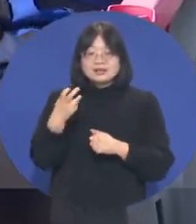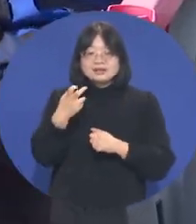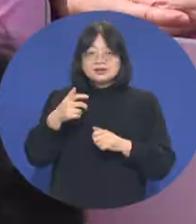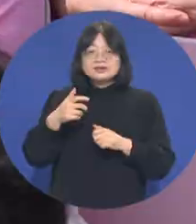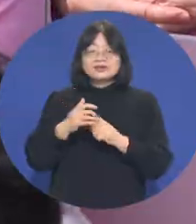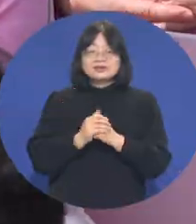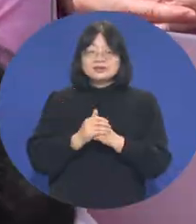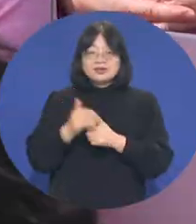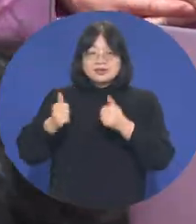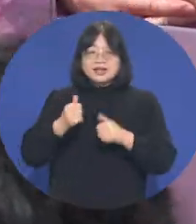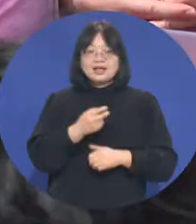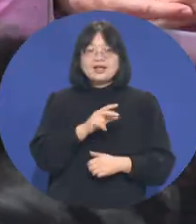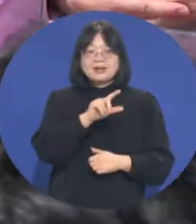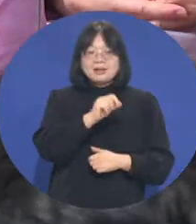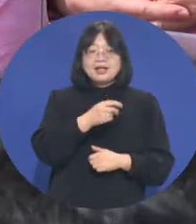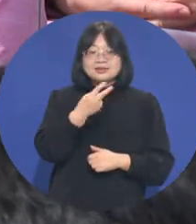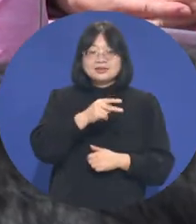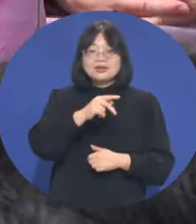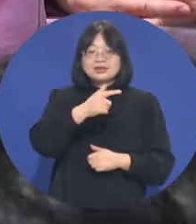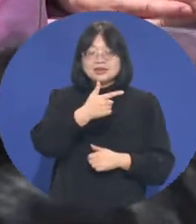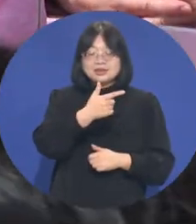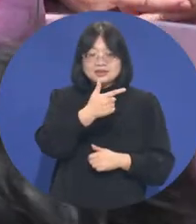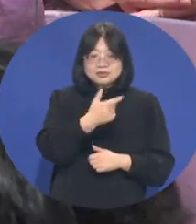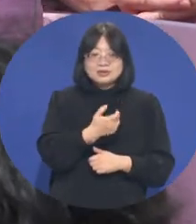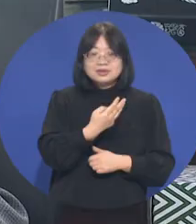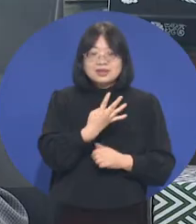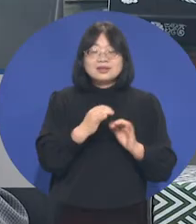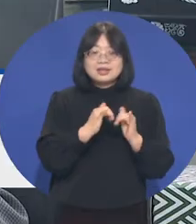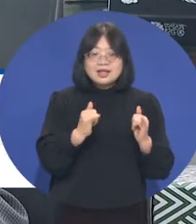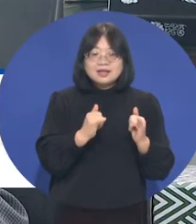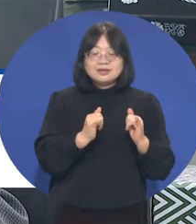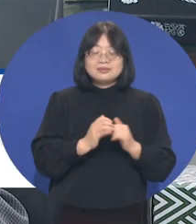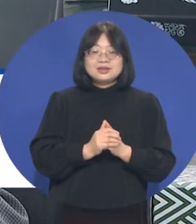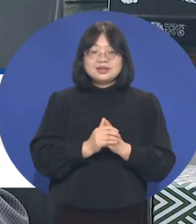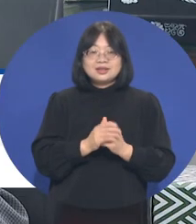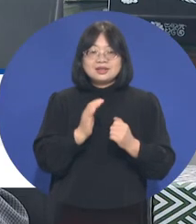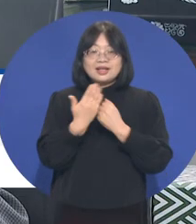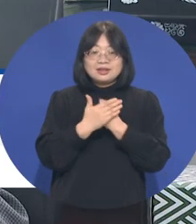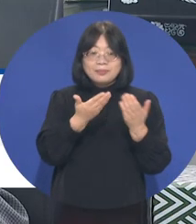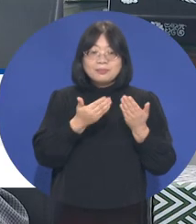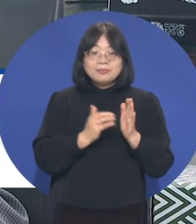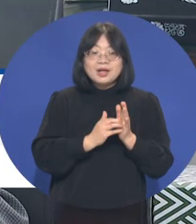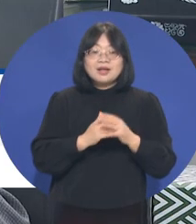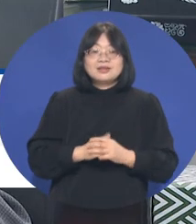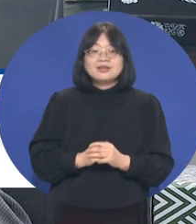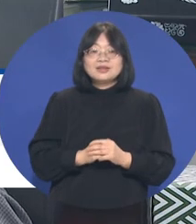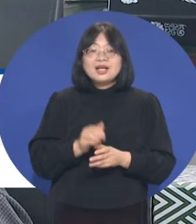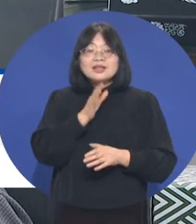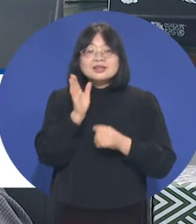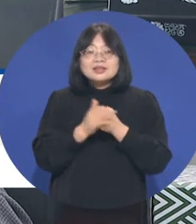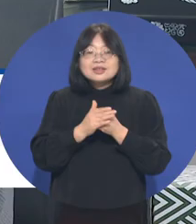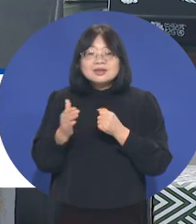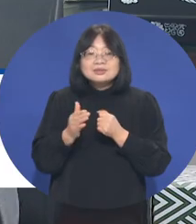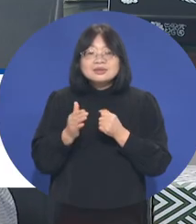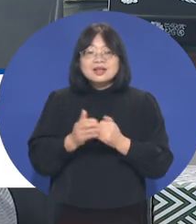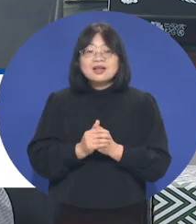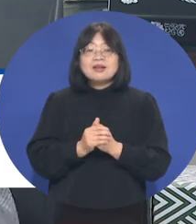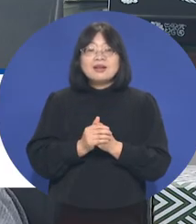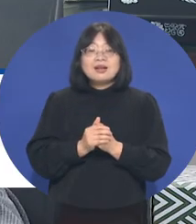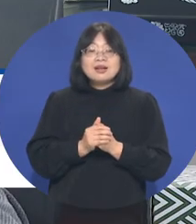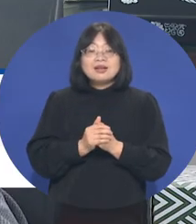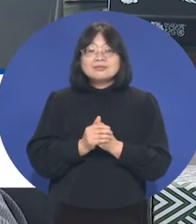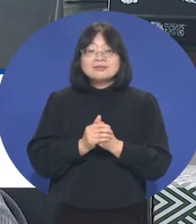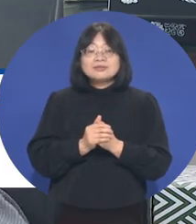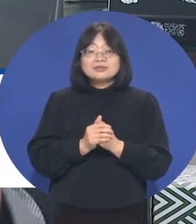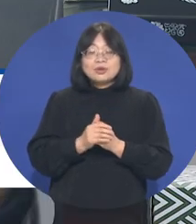320경기에 12,564명이 기회 경기 관람권 혜택을 누렸습니다. 늙으니까 이제 사실 움직이기가 싫거든. 현장에